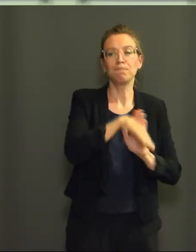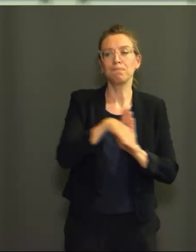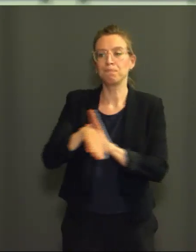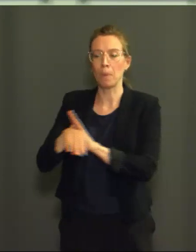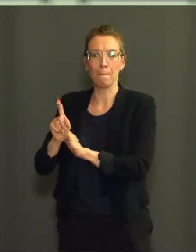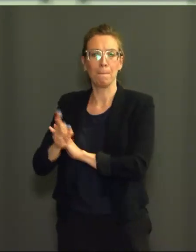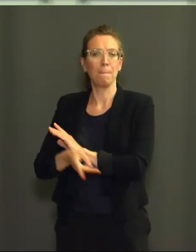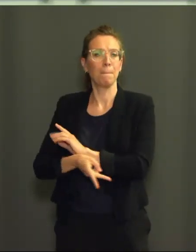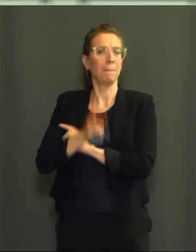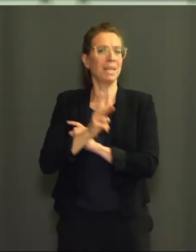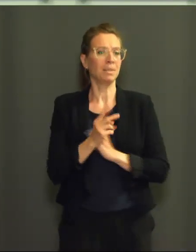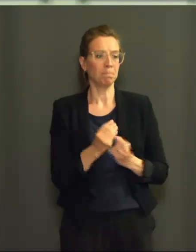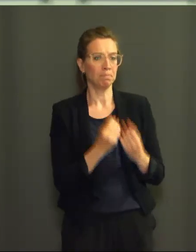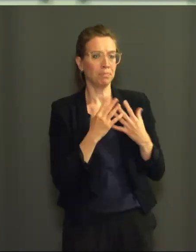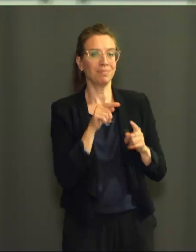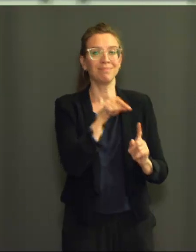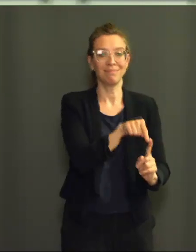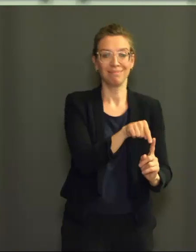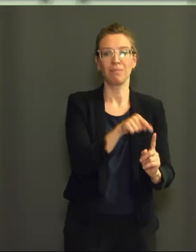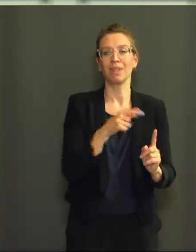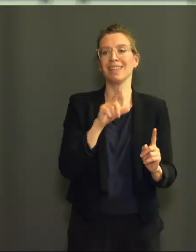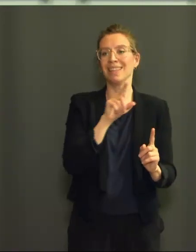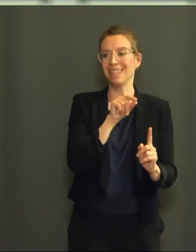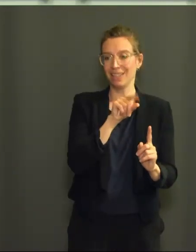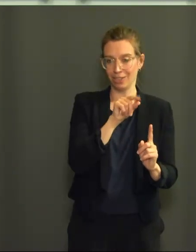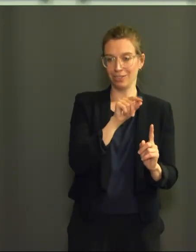jonger dan 32 jaar.